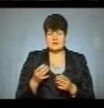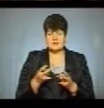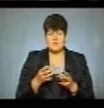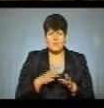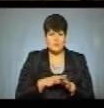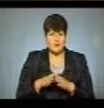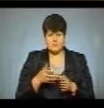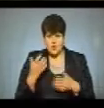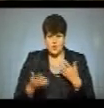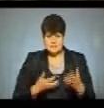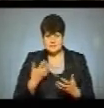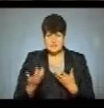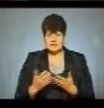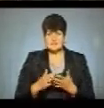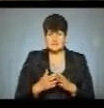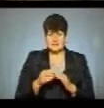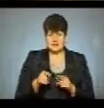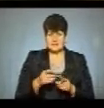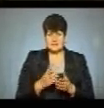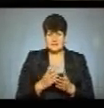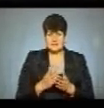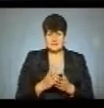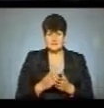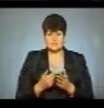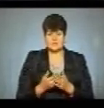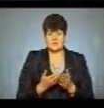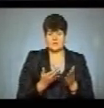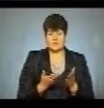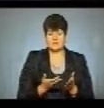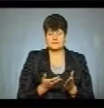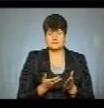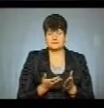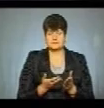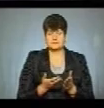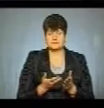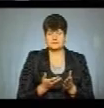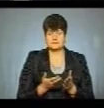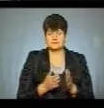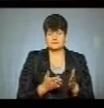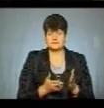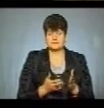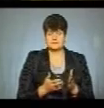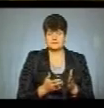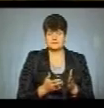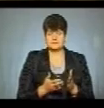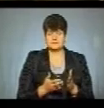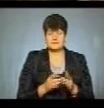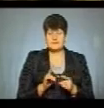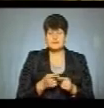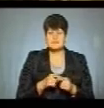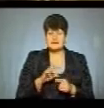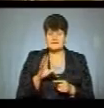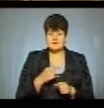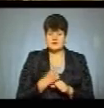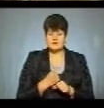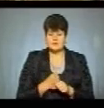розібрати, от з такого стану, як він зараз є, ось до такого моменту. Щоб це все зробити,